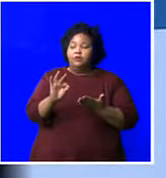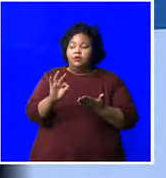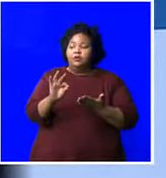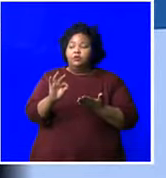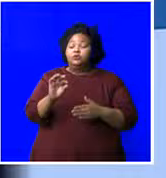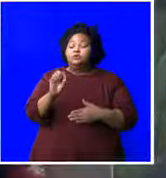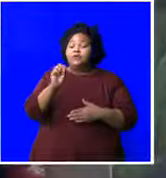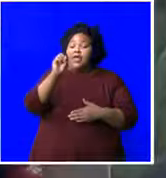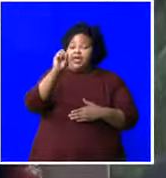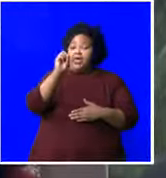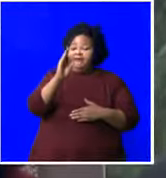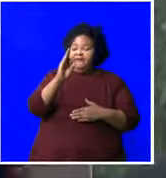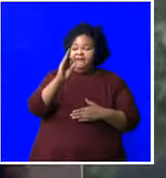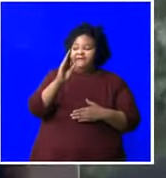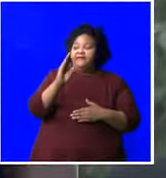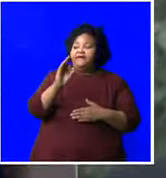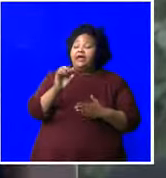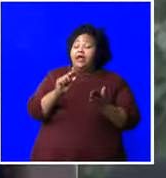contributor kanjani